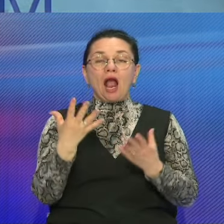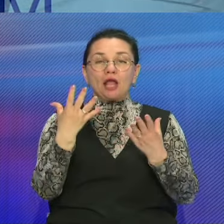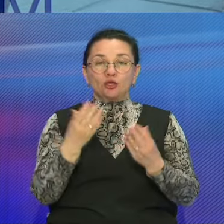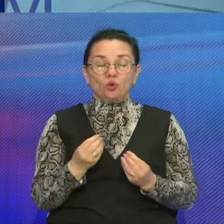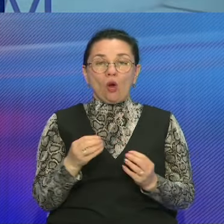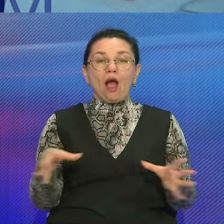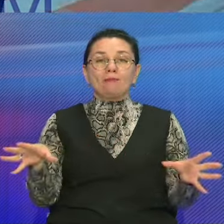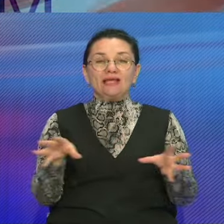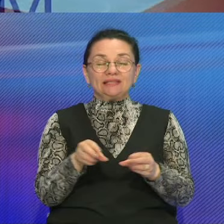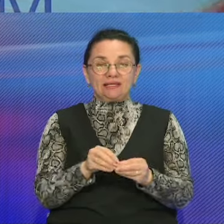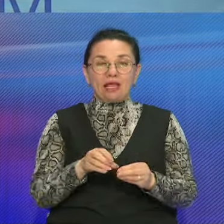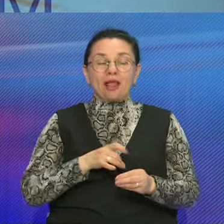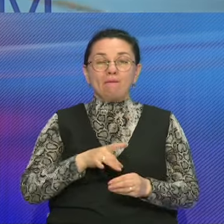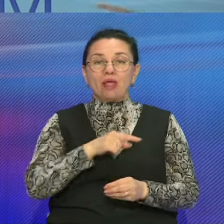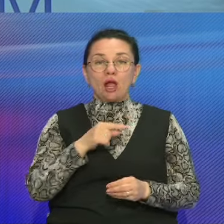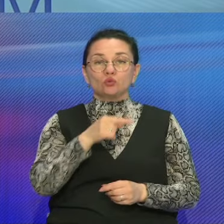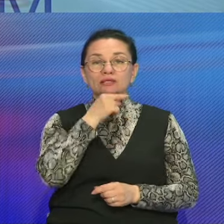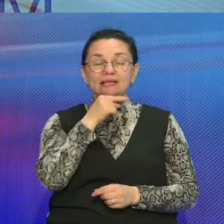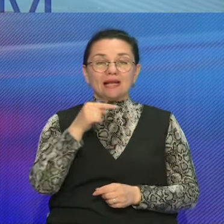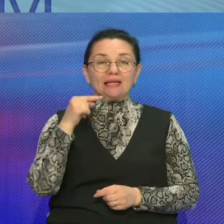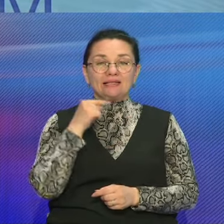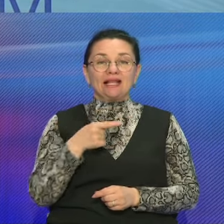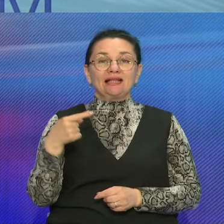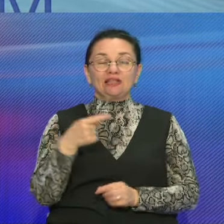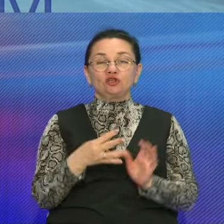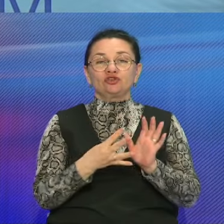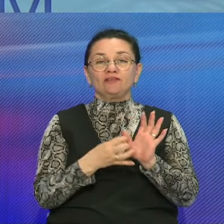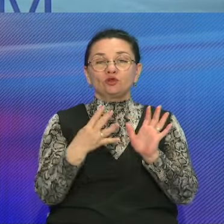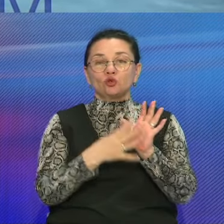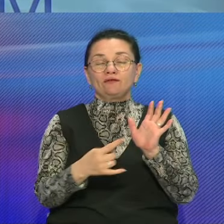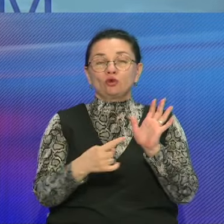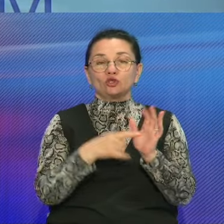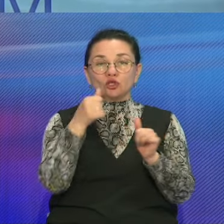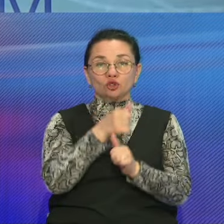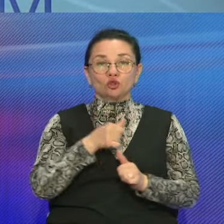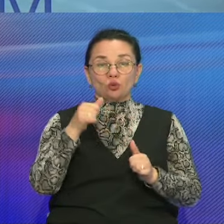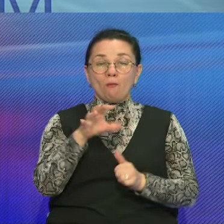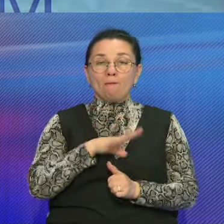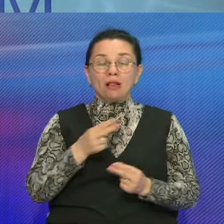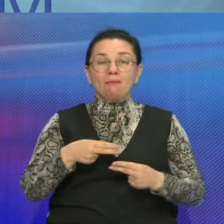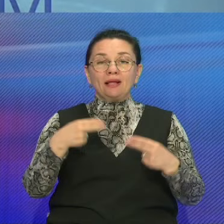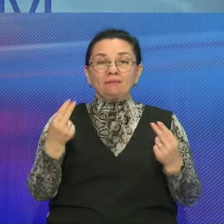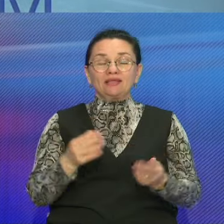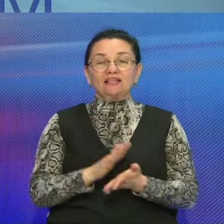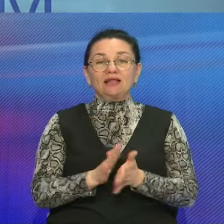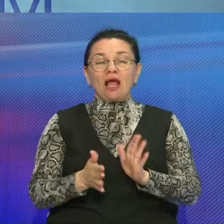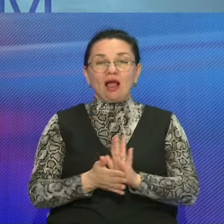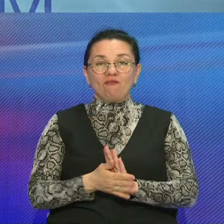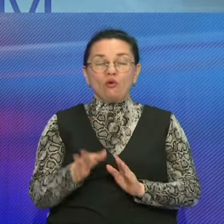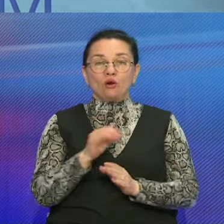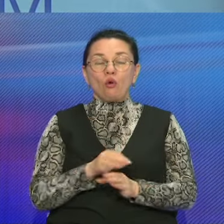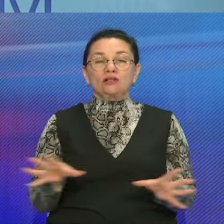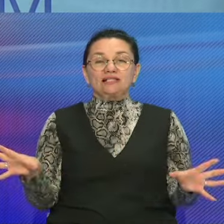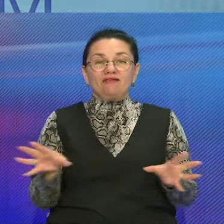Росії. Менавіта 2 красавіка 1996 року був підписаний договор об створенні супольності двох